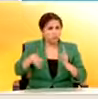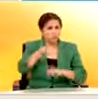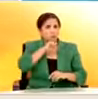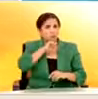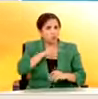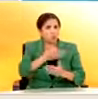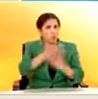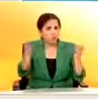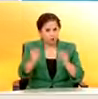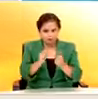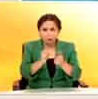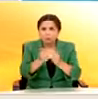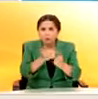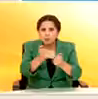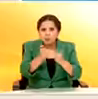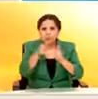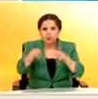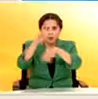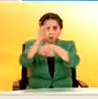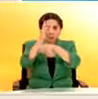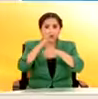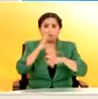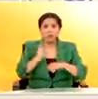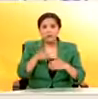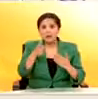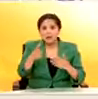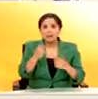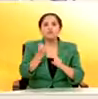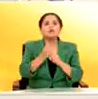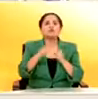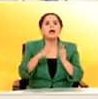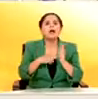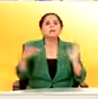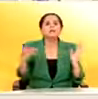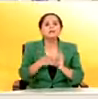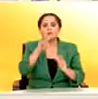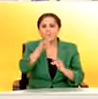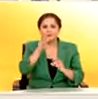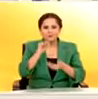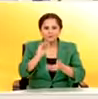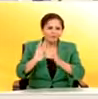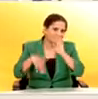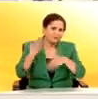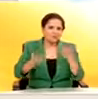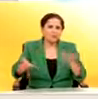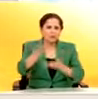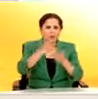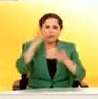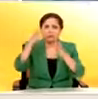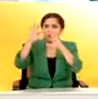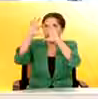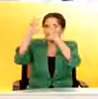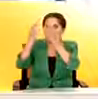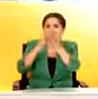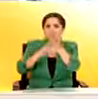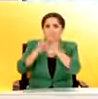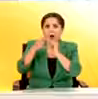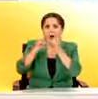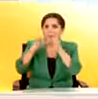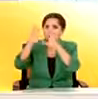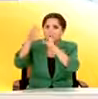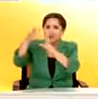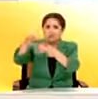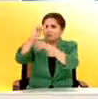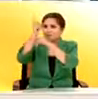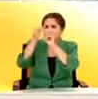युवा और खासकर हमारे जैन जी मंगल ग्रह जैसी परिस्थितियों में ड्रोन उड़ाने की